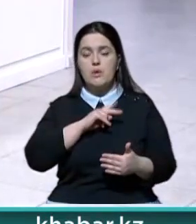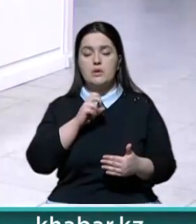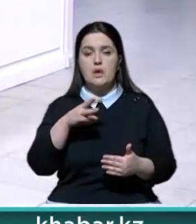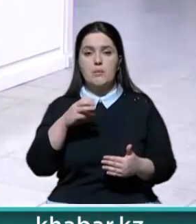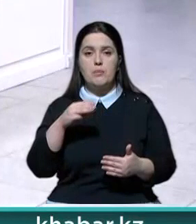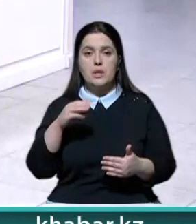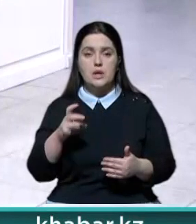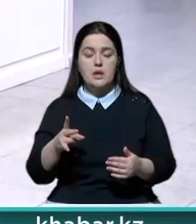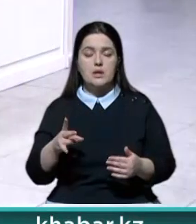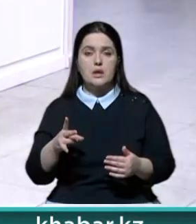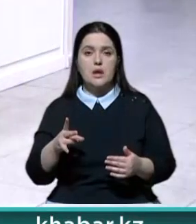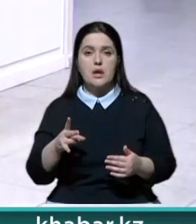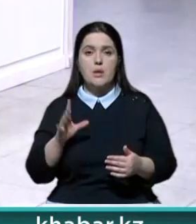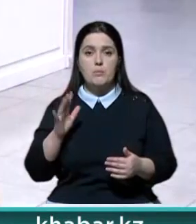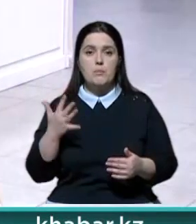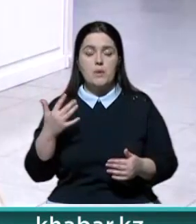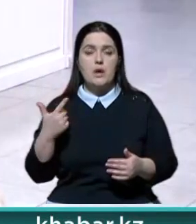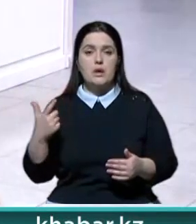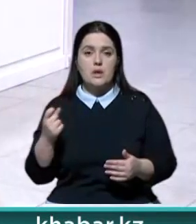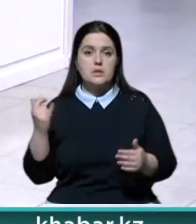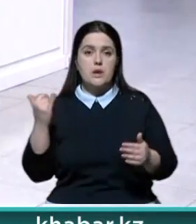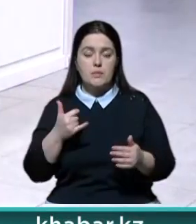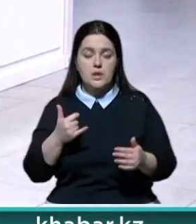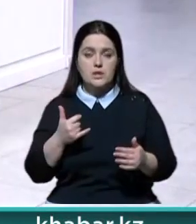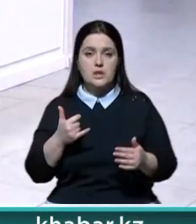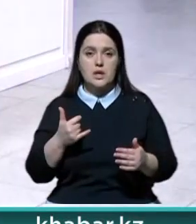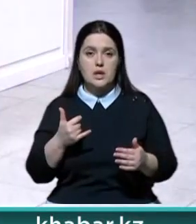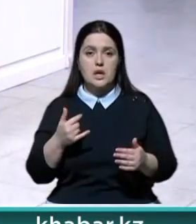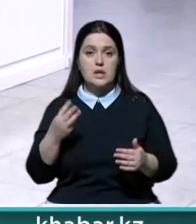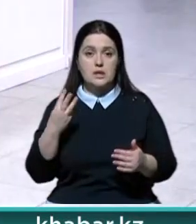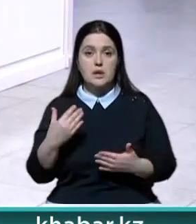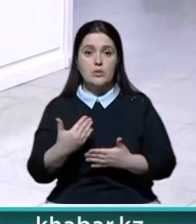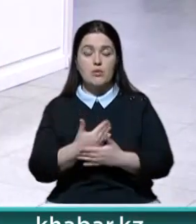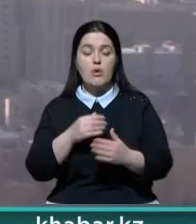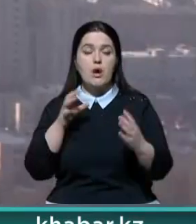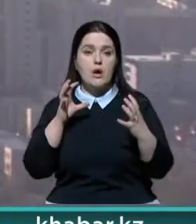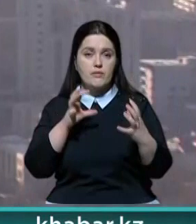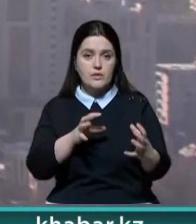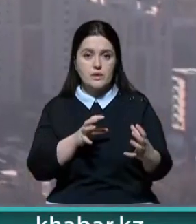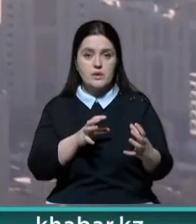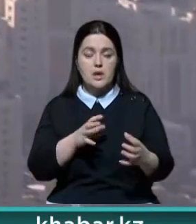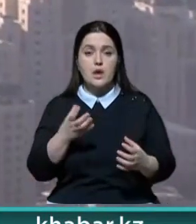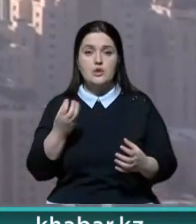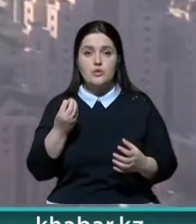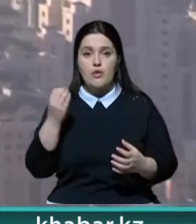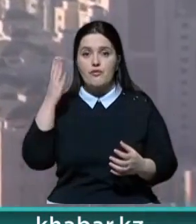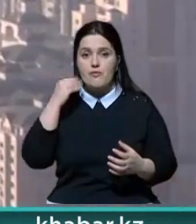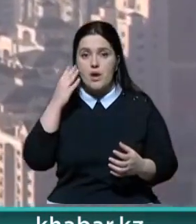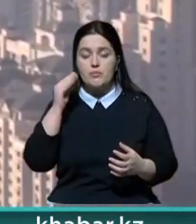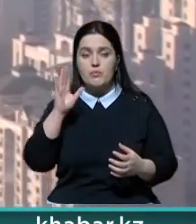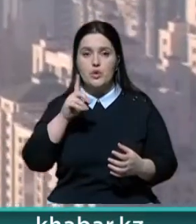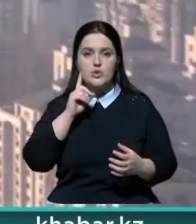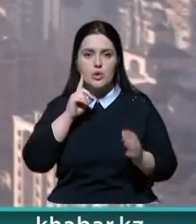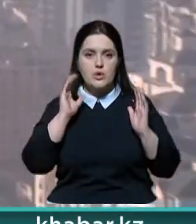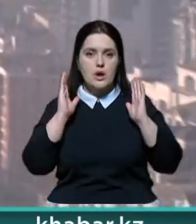метановом топливе. Будут новые 5 газозаправочных станций, 3 новых автобусных парка. А еще в Алматы создадут